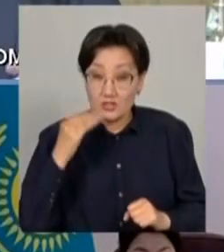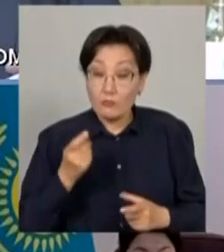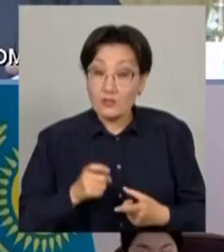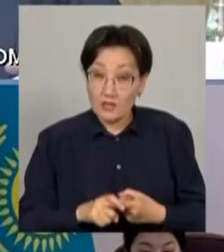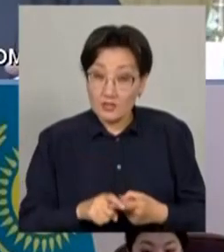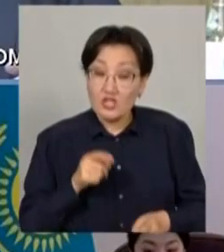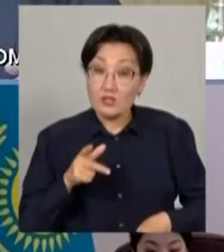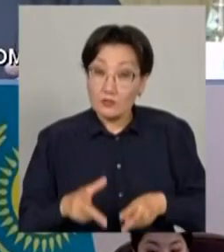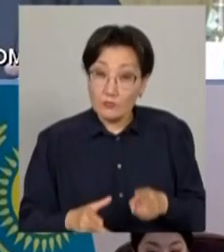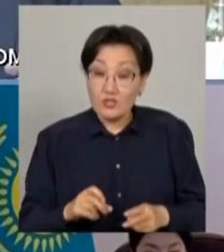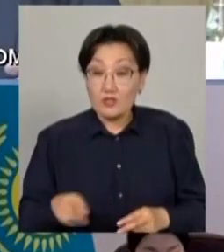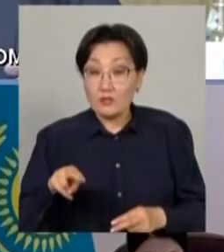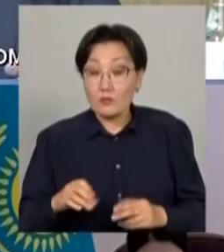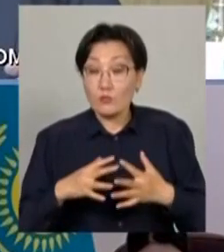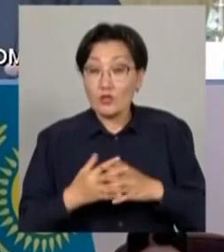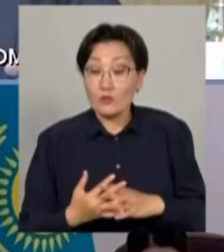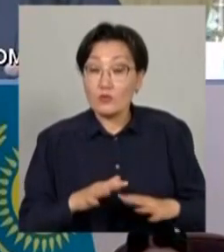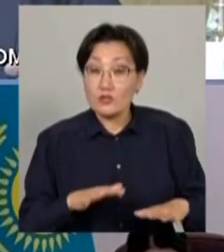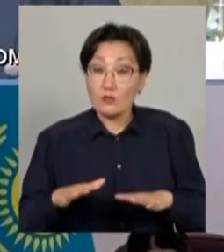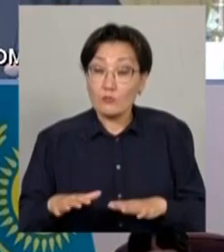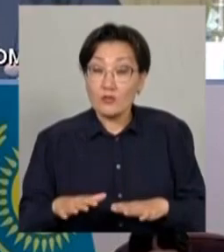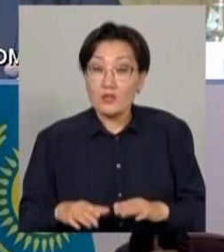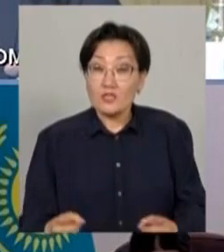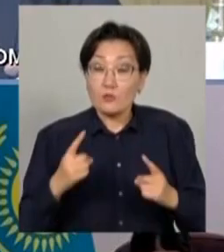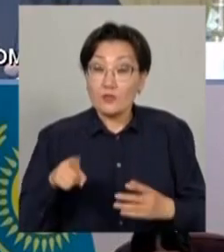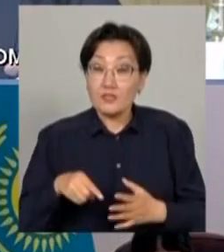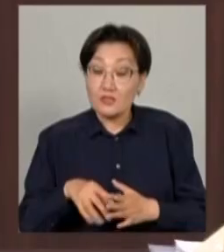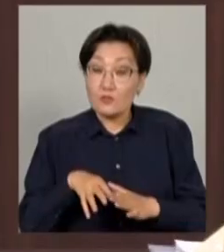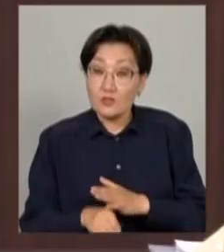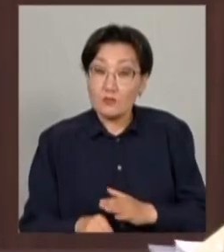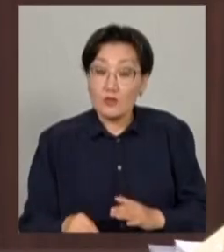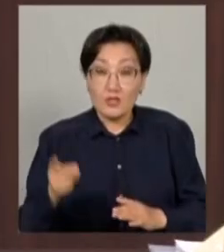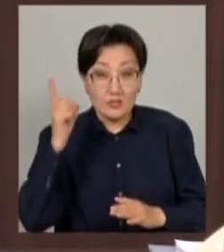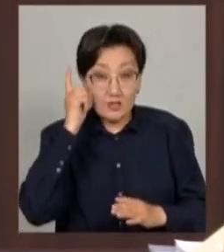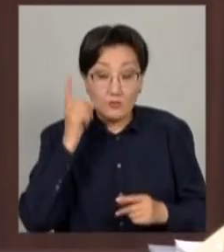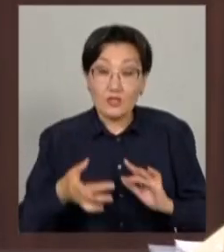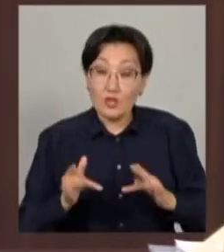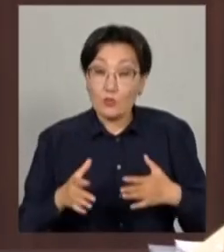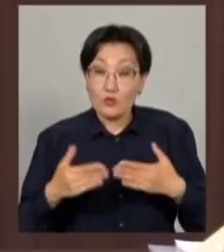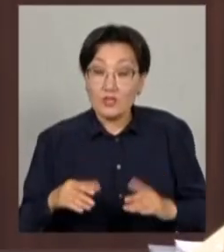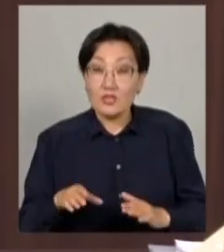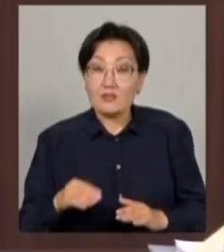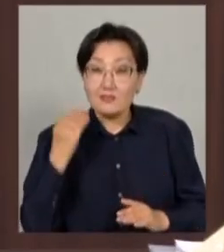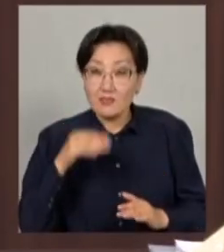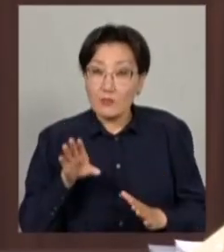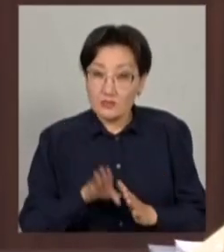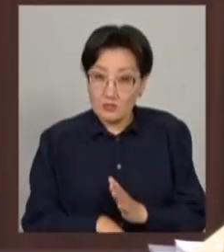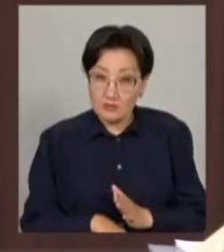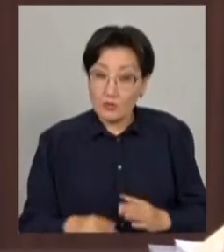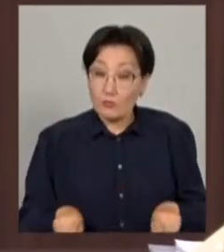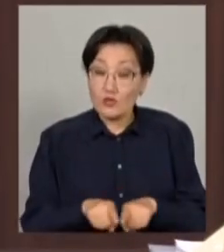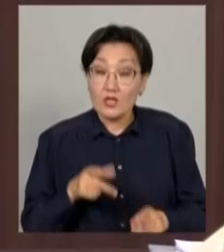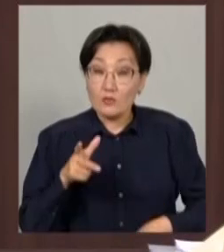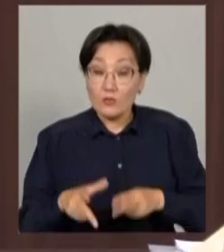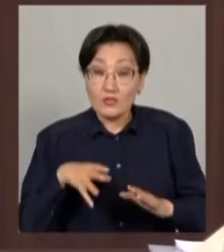қатысты. Сонымен қатар елді мекендерде тіпті ірі қалалардың өзінде мобильді интернет жоқ немесе сапасы нашар. Мұндай